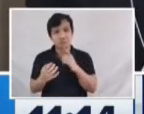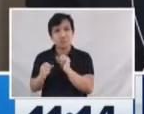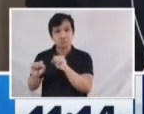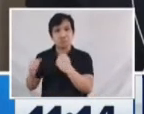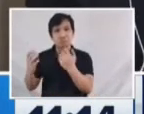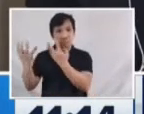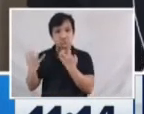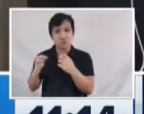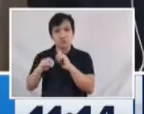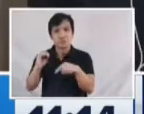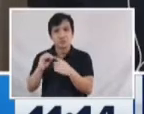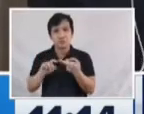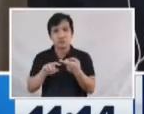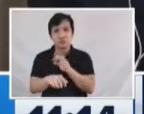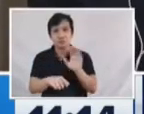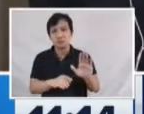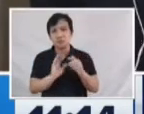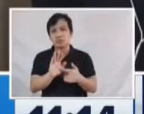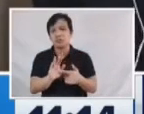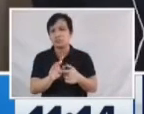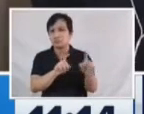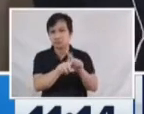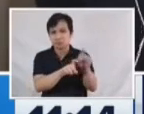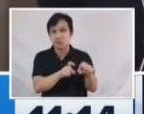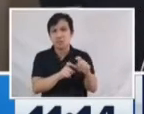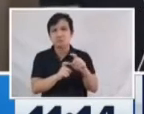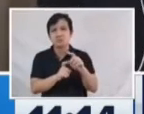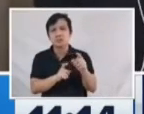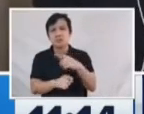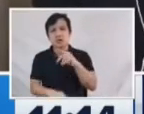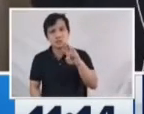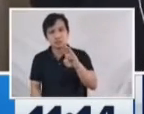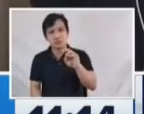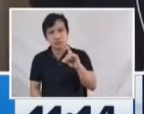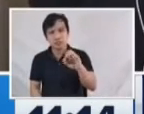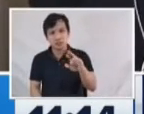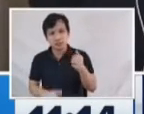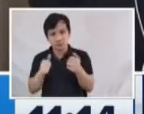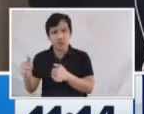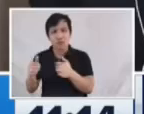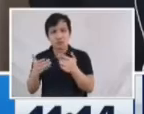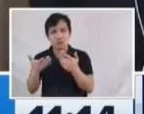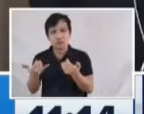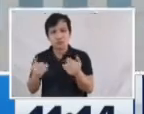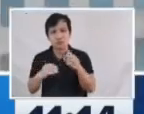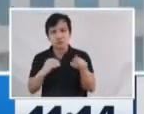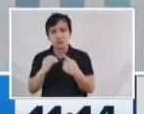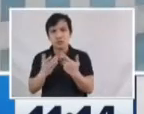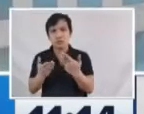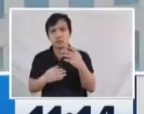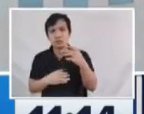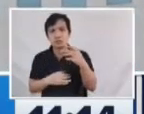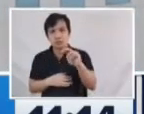Ay, iiwan po natin yan sa legislatura, no? Alam nyo naman po yan. Independiente at co-equal branch of government yan. Kung talagang